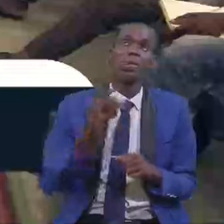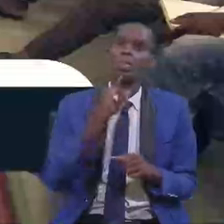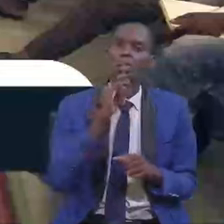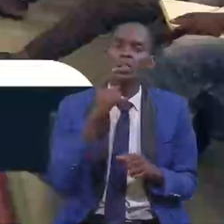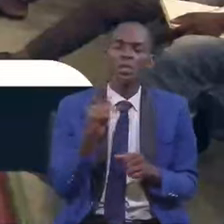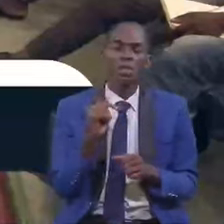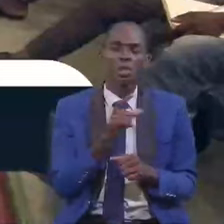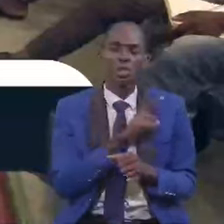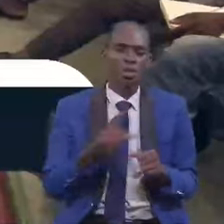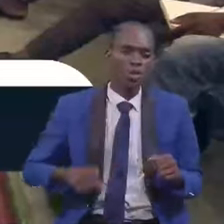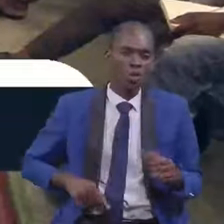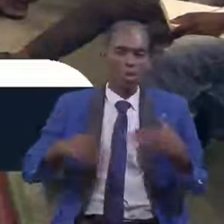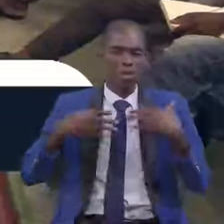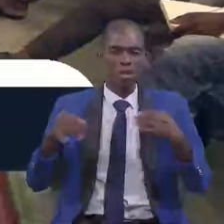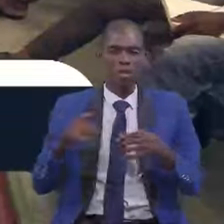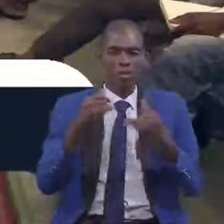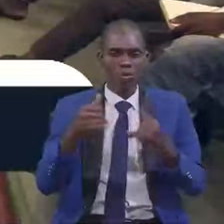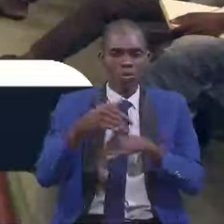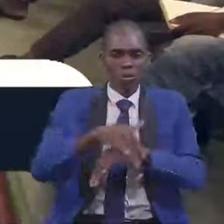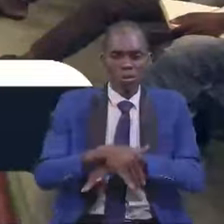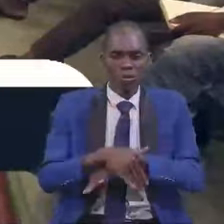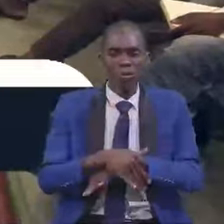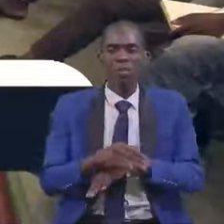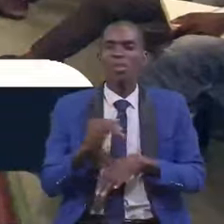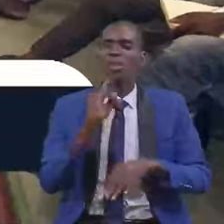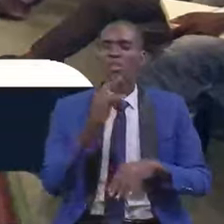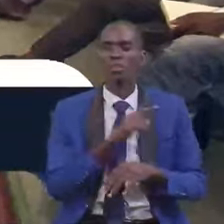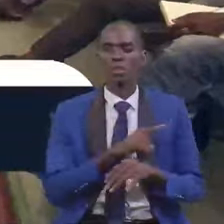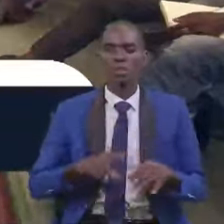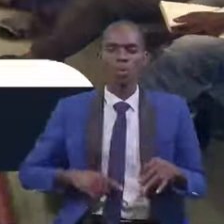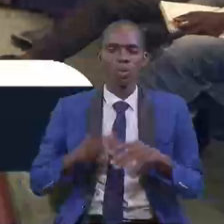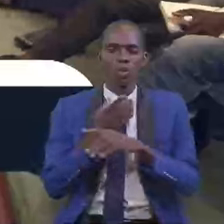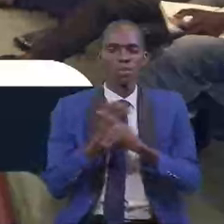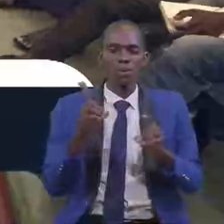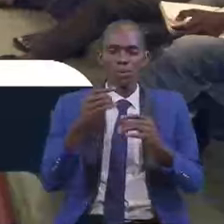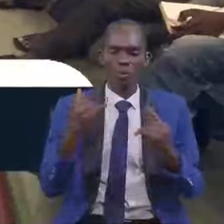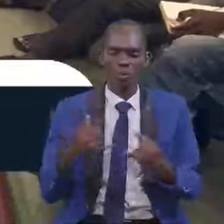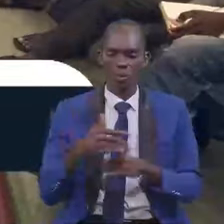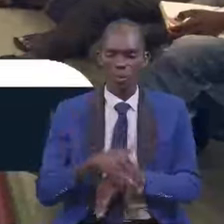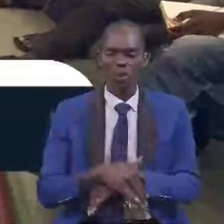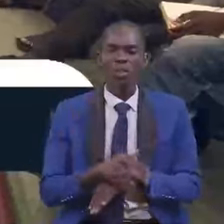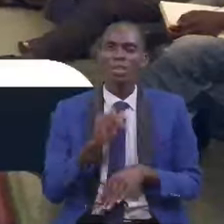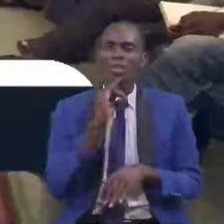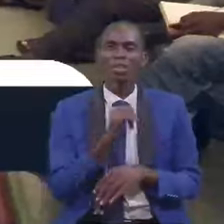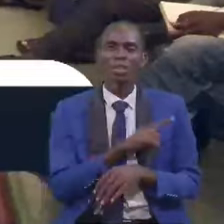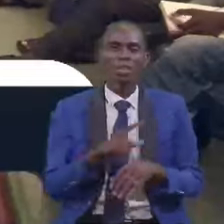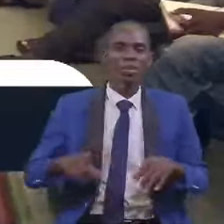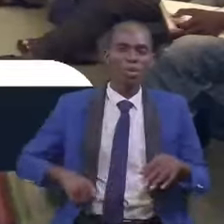travaille avec eux. Est-ce que le Seigneur vous délivre ce soir? Il travaille avec nous. C'est le Seigneur qui vous affranchira ce soir. Il travaille avec